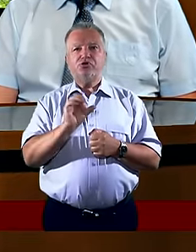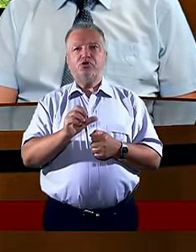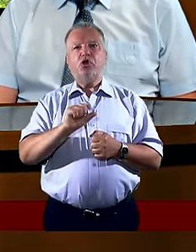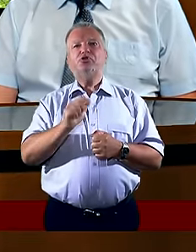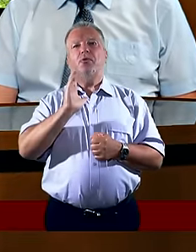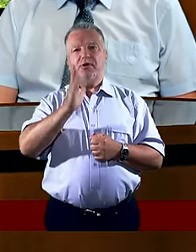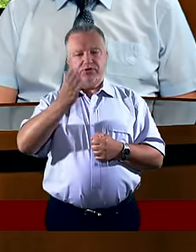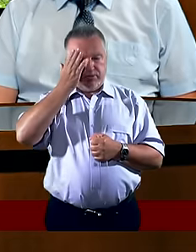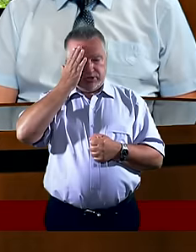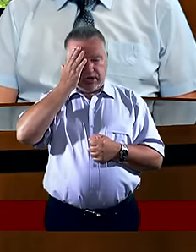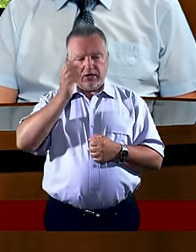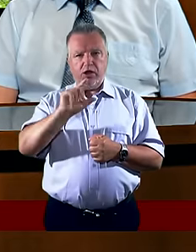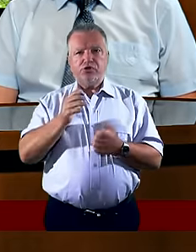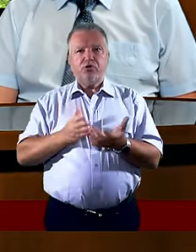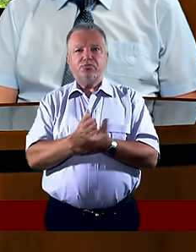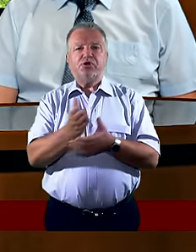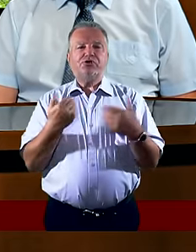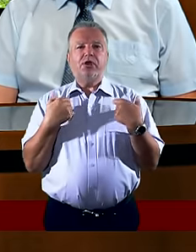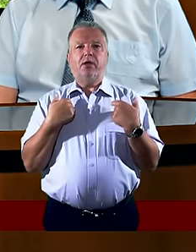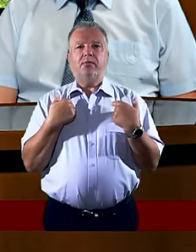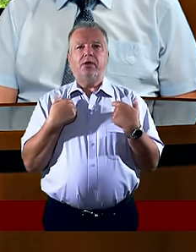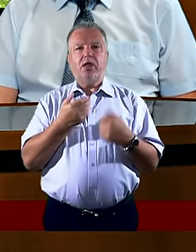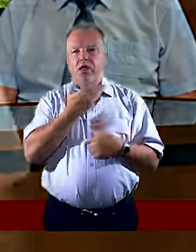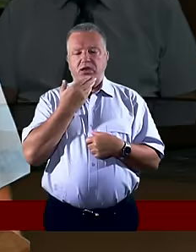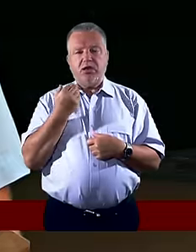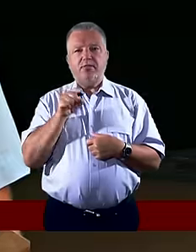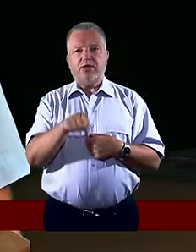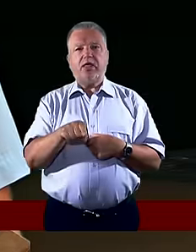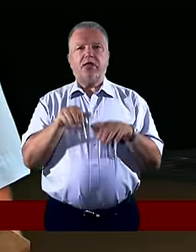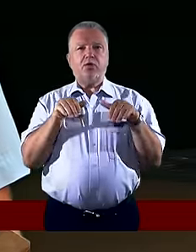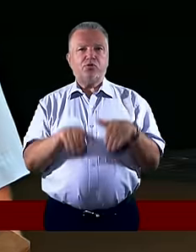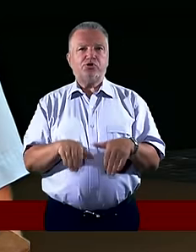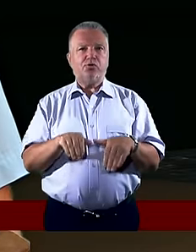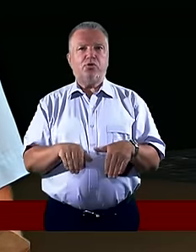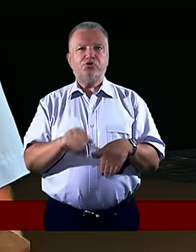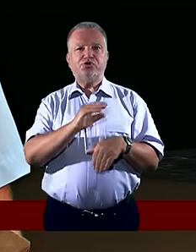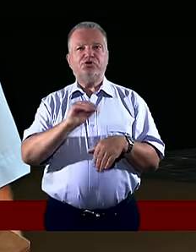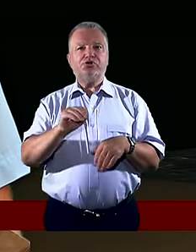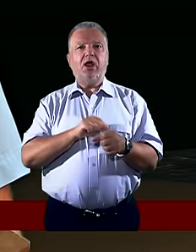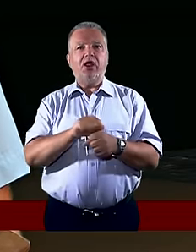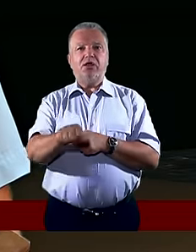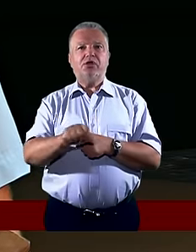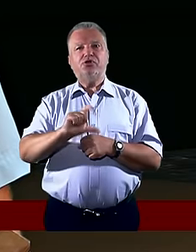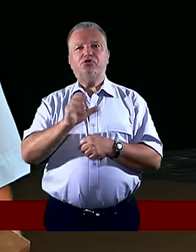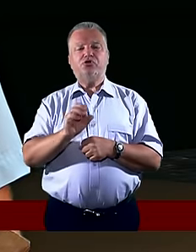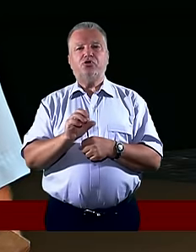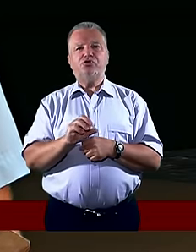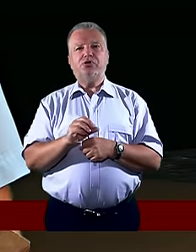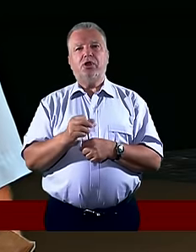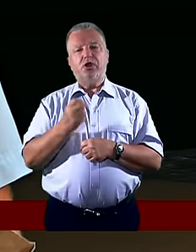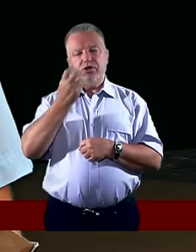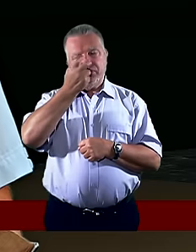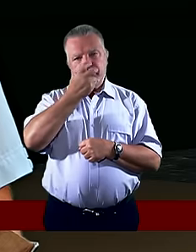znali, co przeżyjemy. Nie ma takiej możliwości, że jest coś